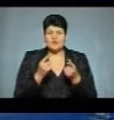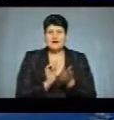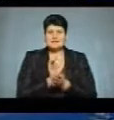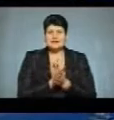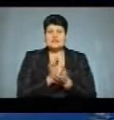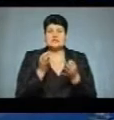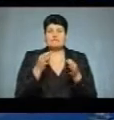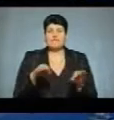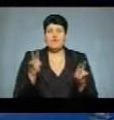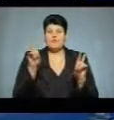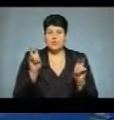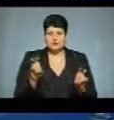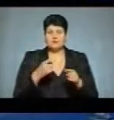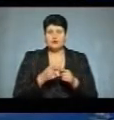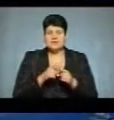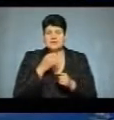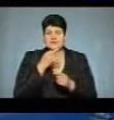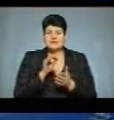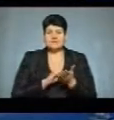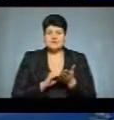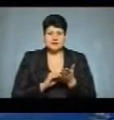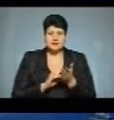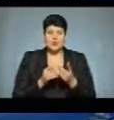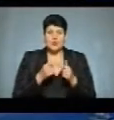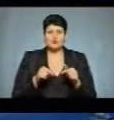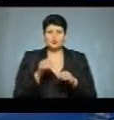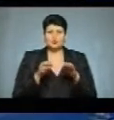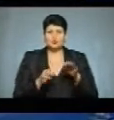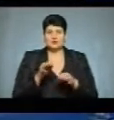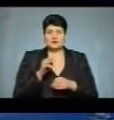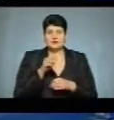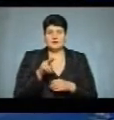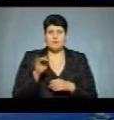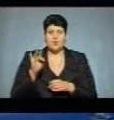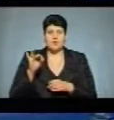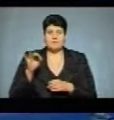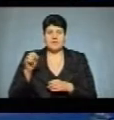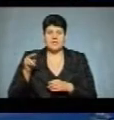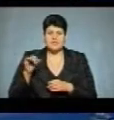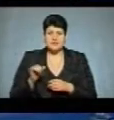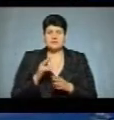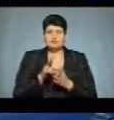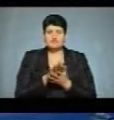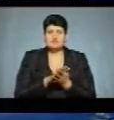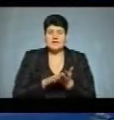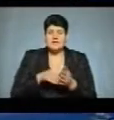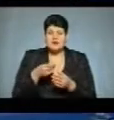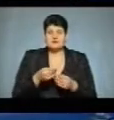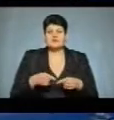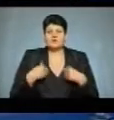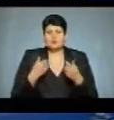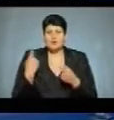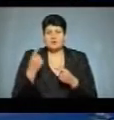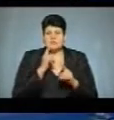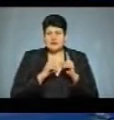«Свобода». Про це повідомила секретар Тернопільського окружного адміністративного суду Тетяна Порплиця. З позивною заявою звернулась обласна рада до